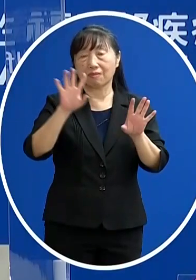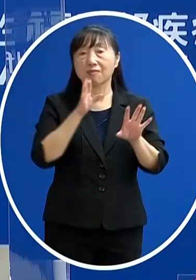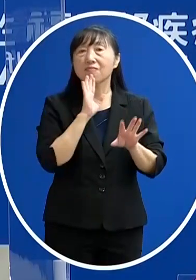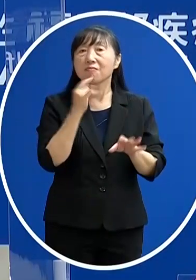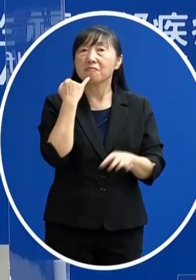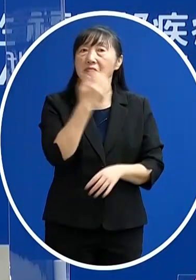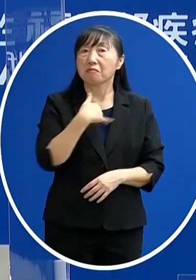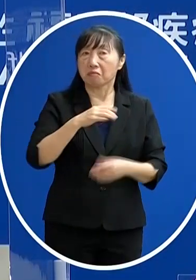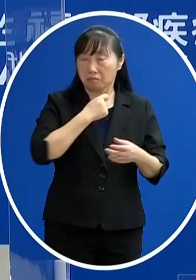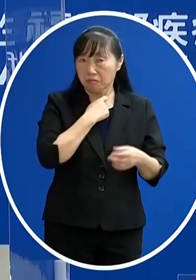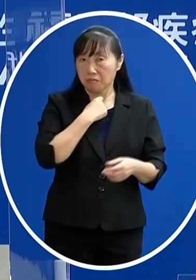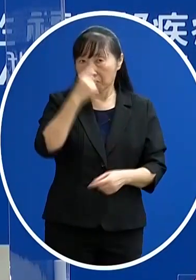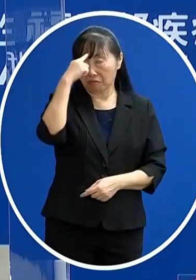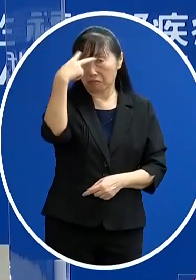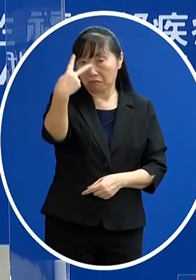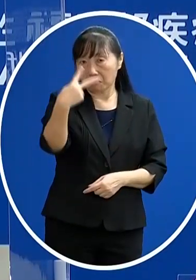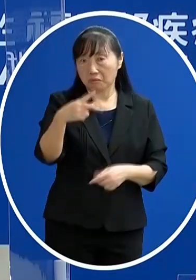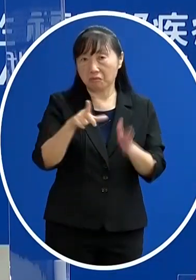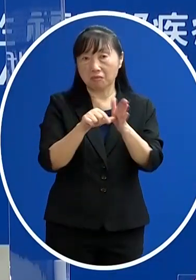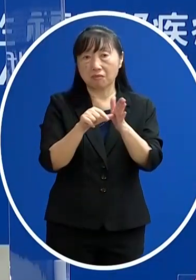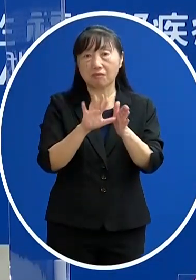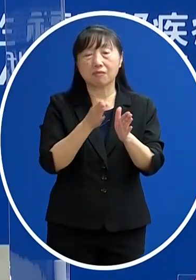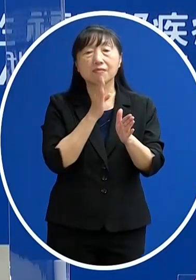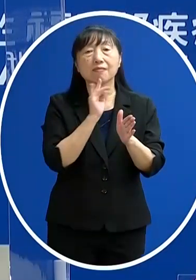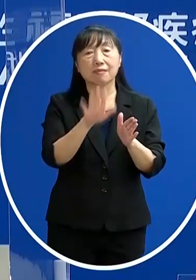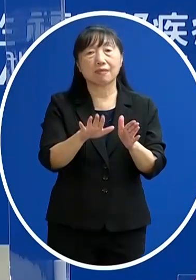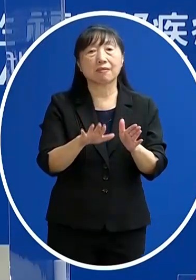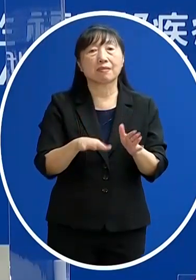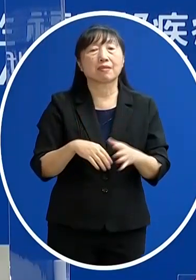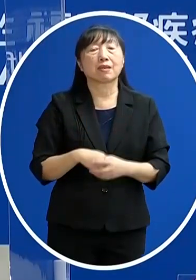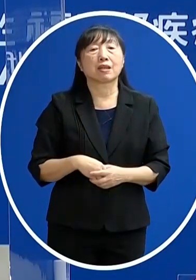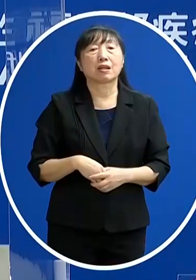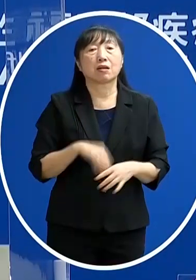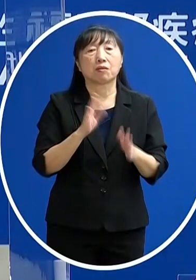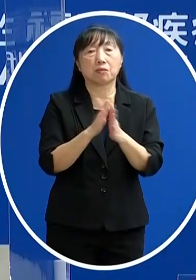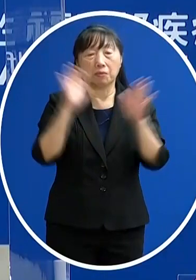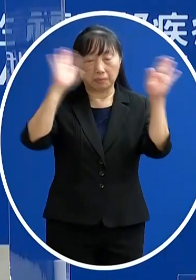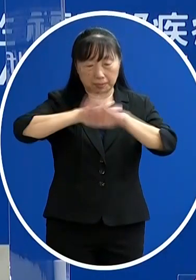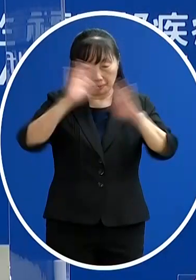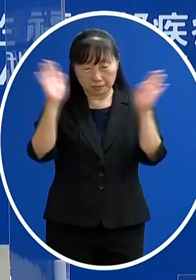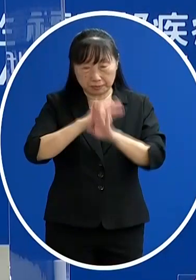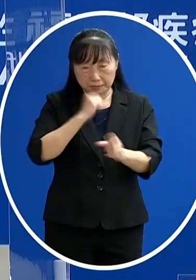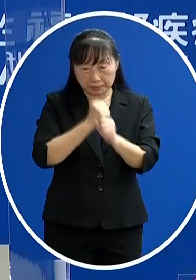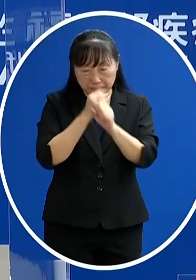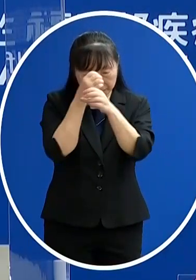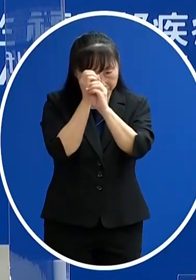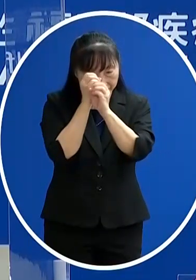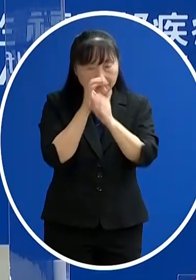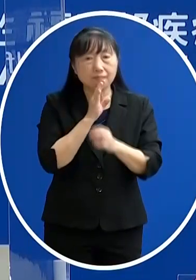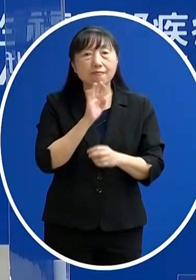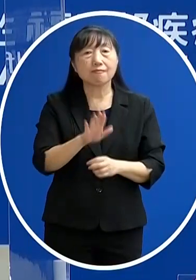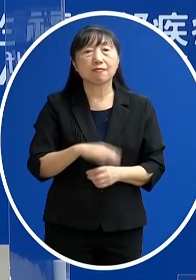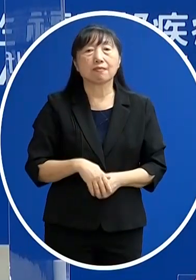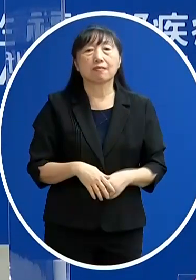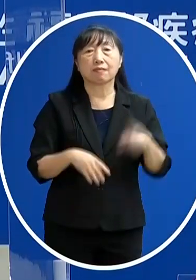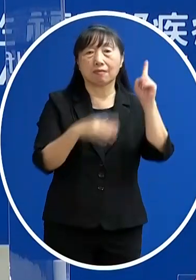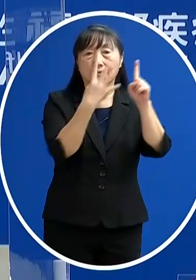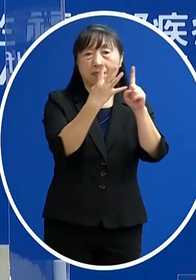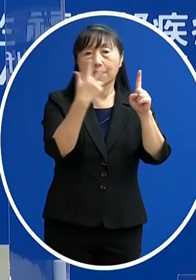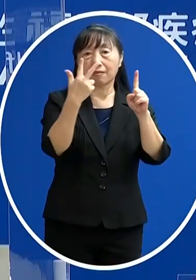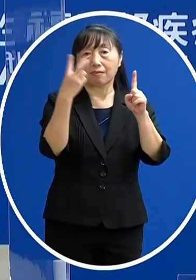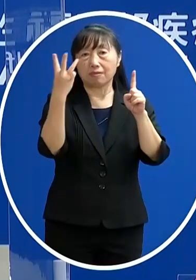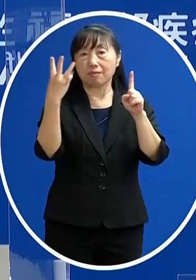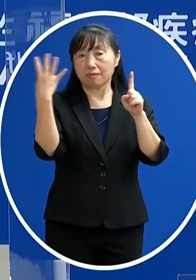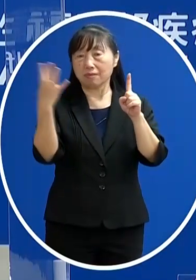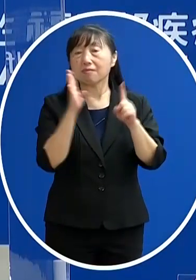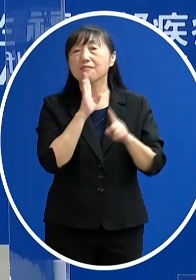是我们这边的哈还是哈积极的漏液来做哈。所以这14734也确定